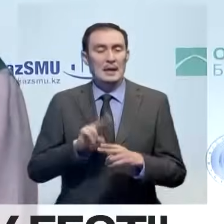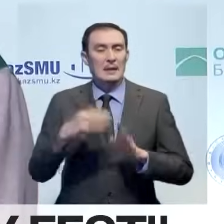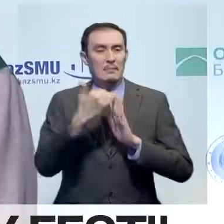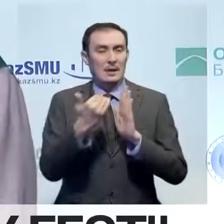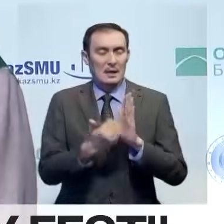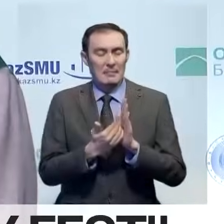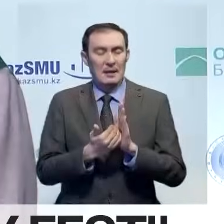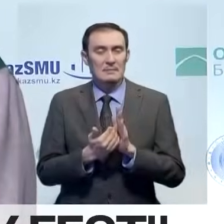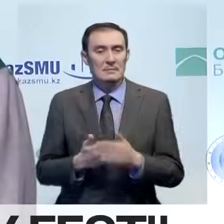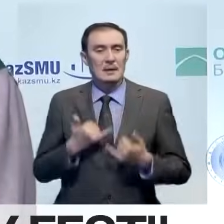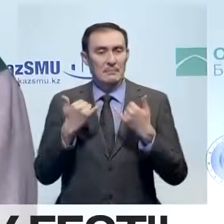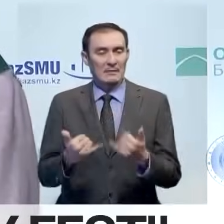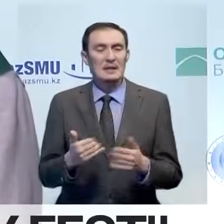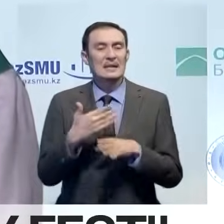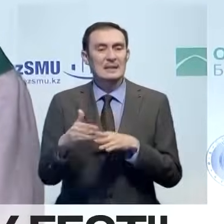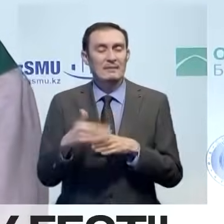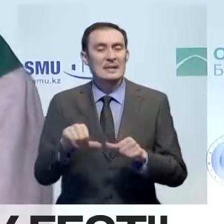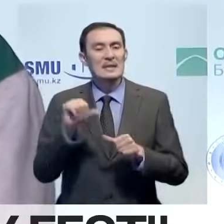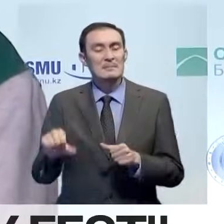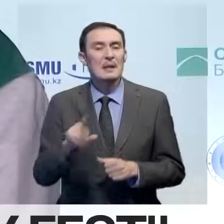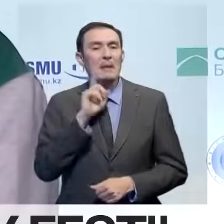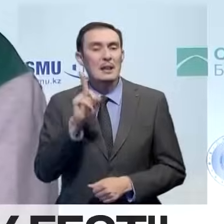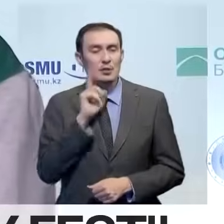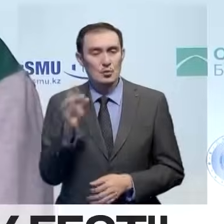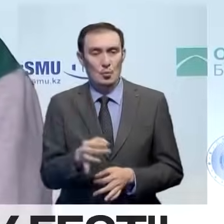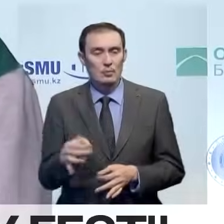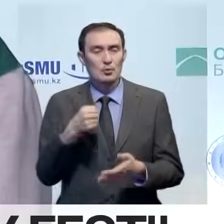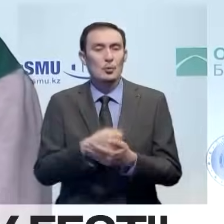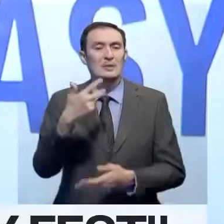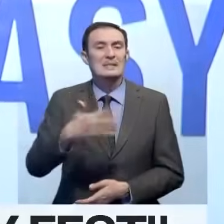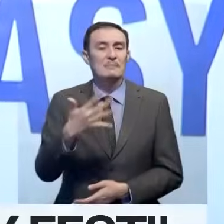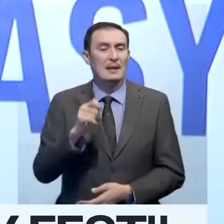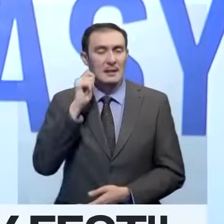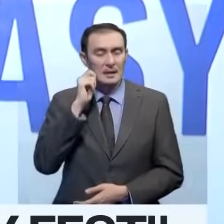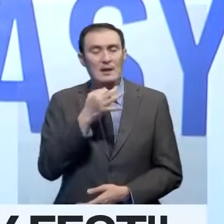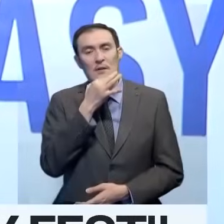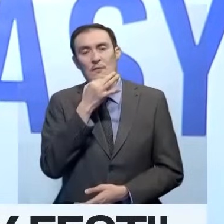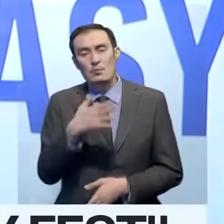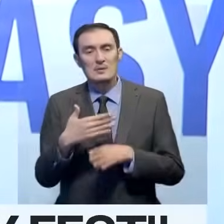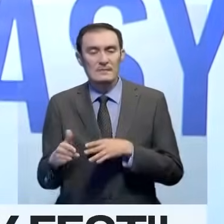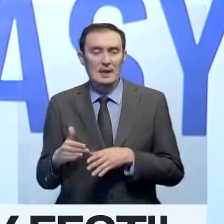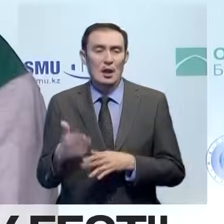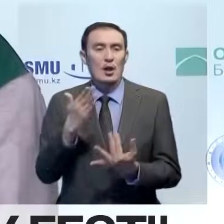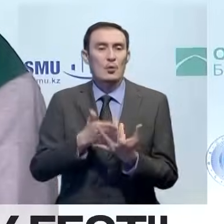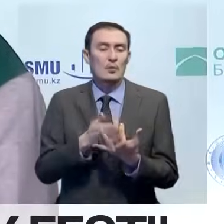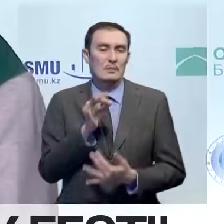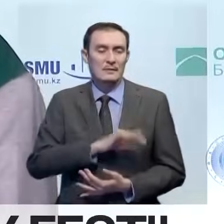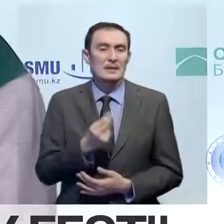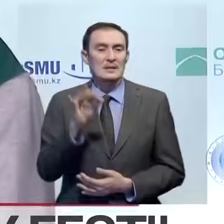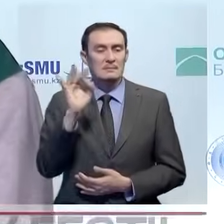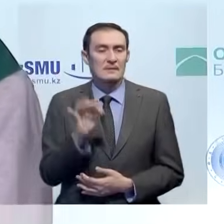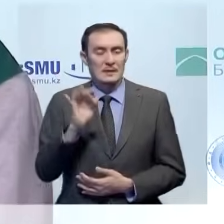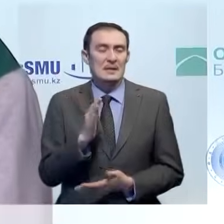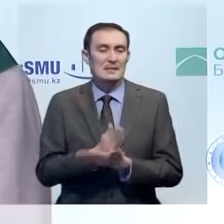на кредитование именно молодежи области до 35 лет в любой сфере. Это льготная программа, ставка кредитования